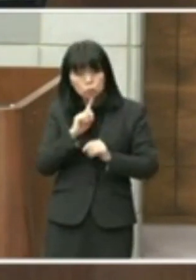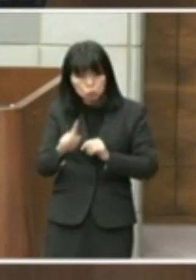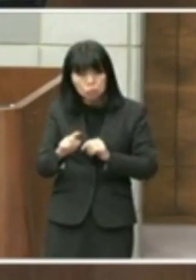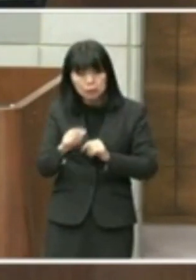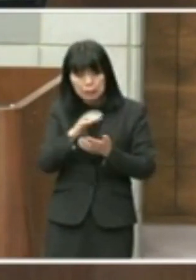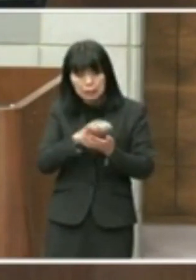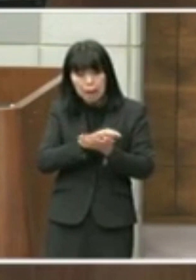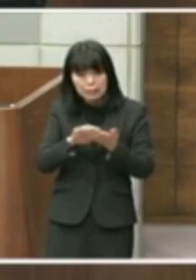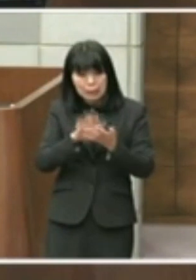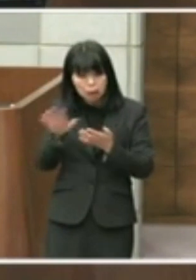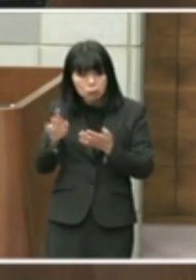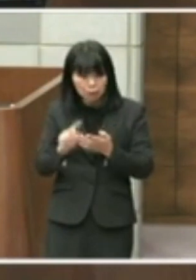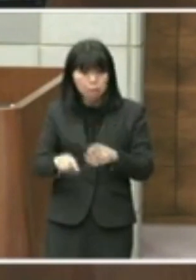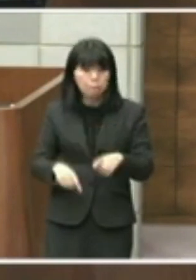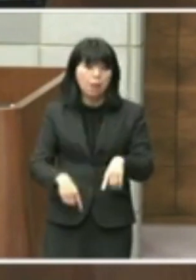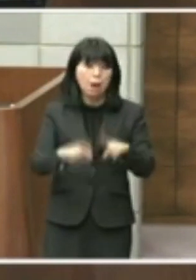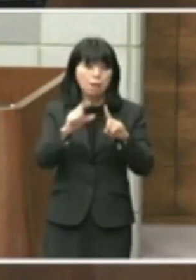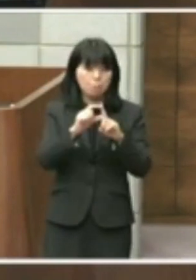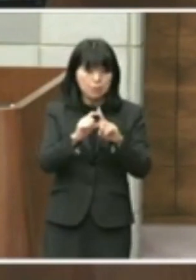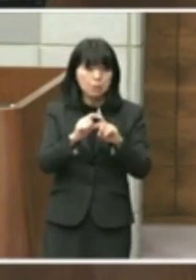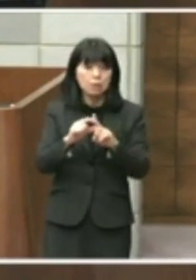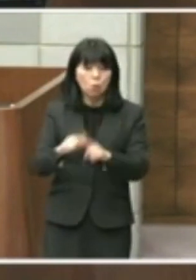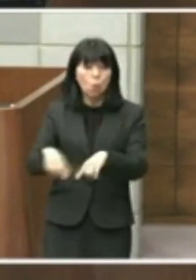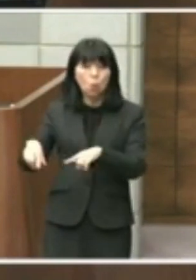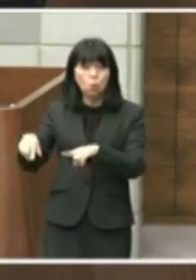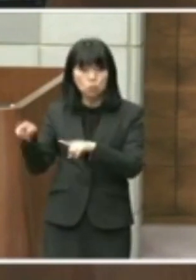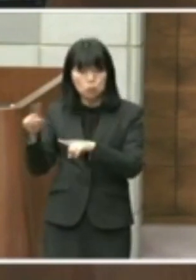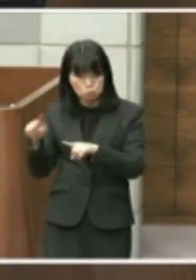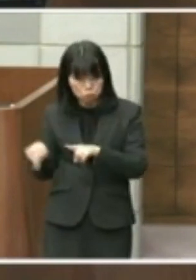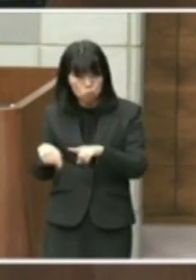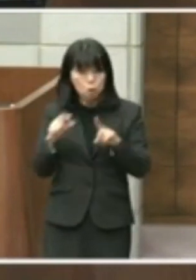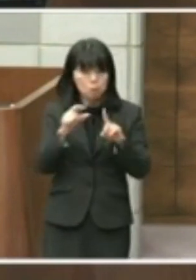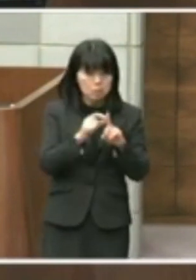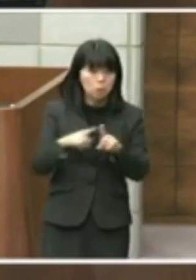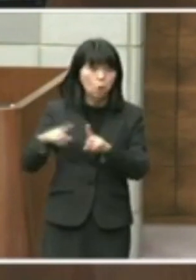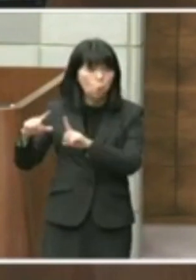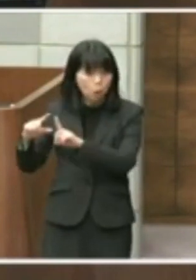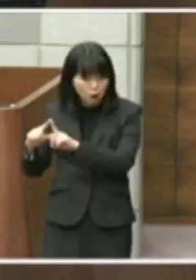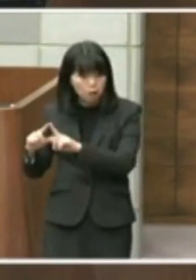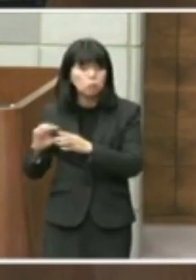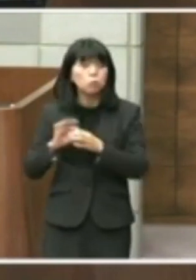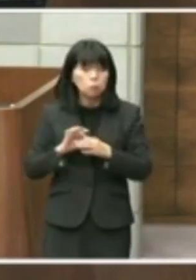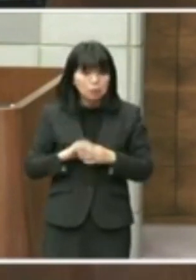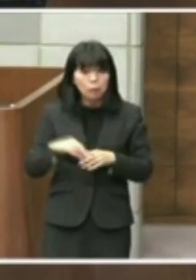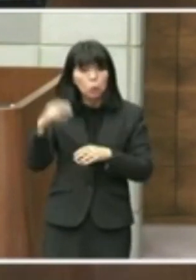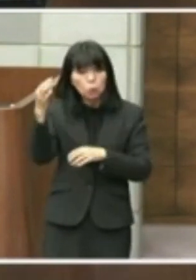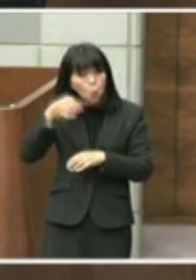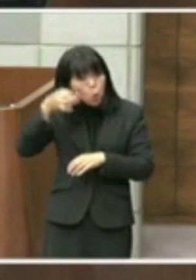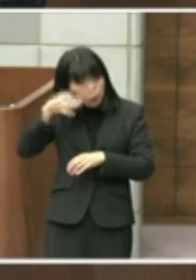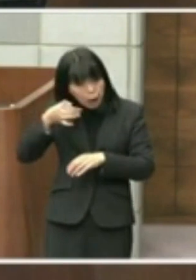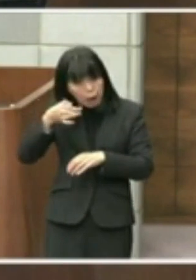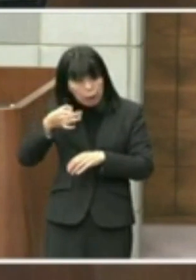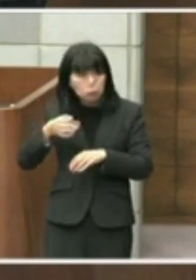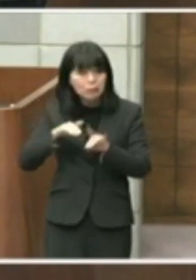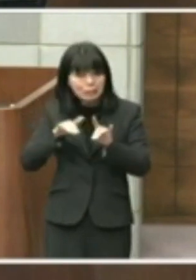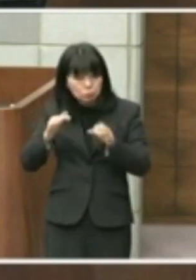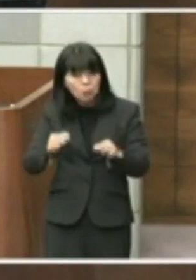とされる PFOS、PFOA の発がん性に対する評価をそれぞれ引き上げ